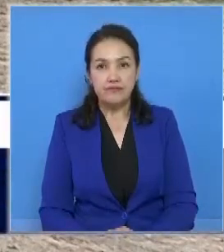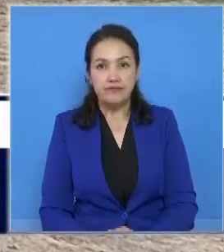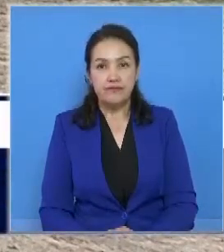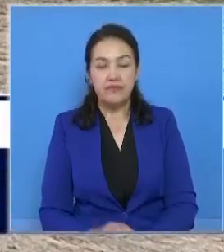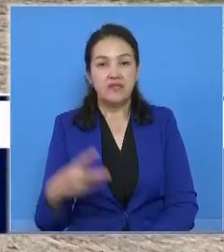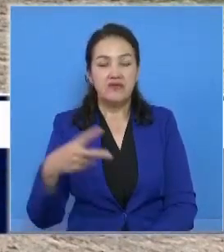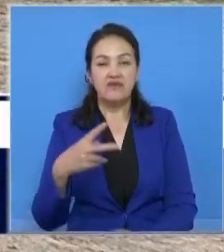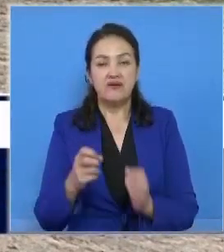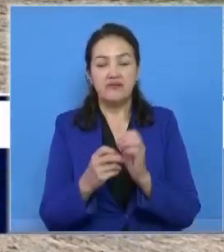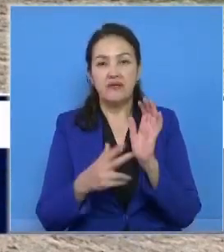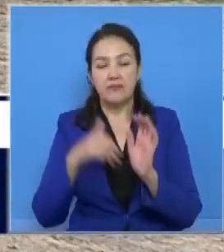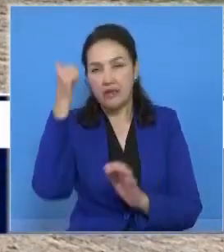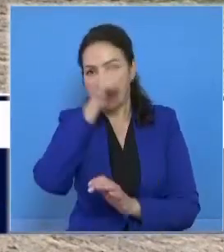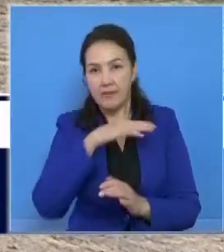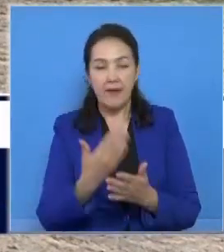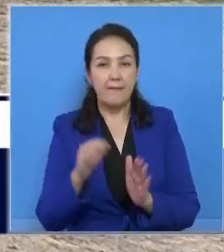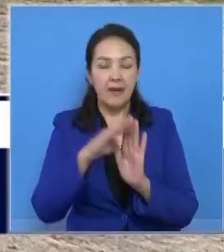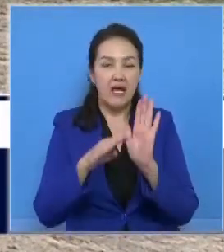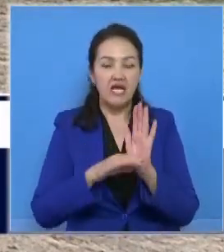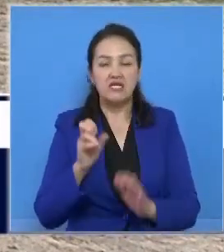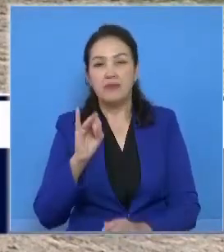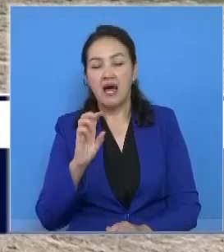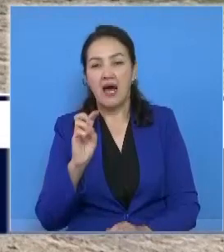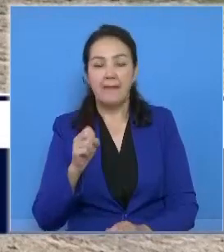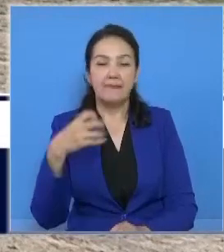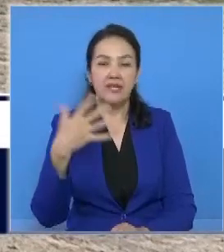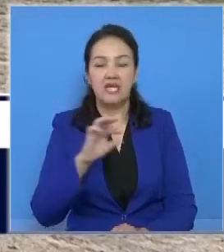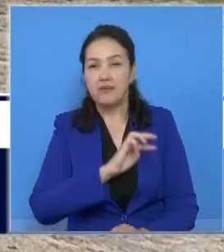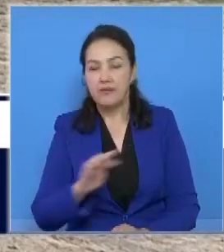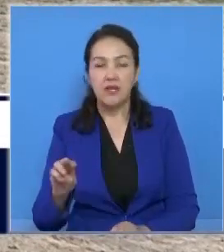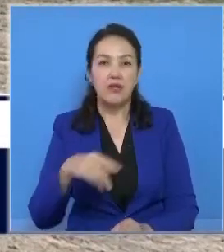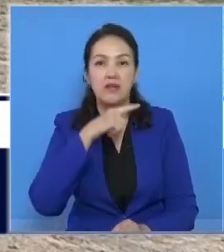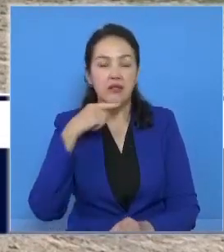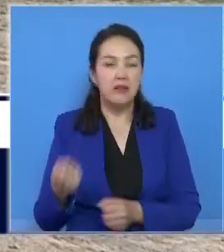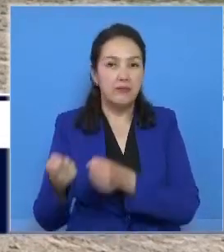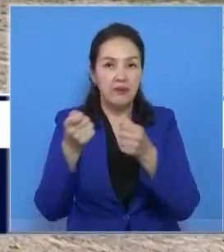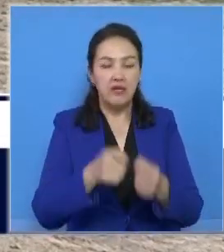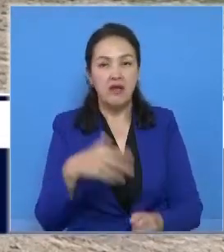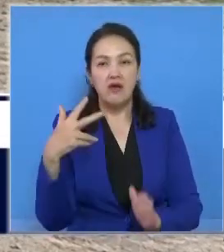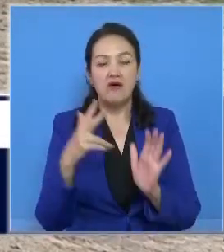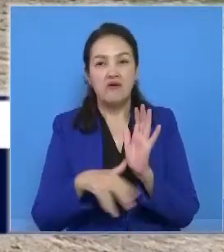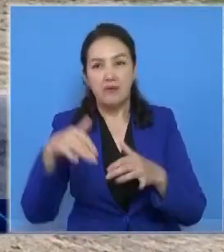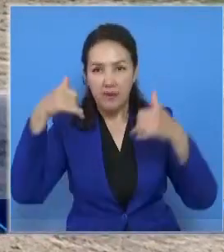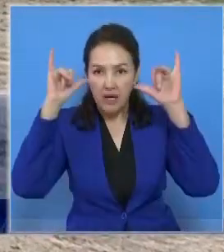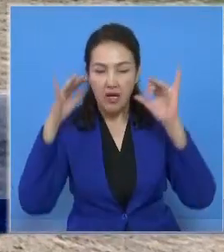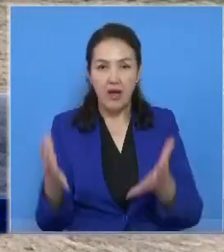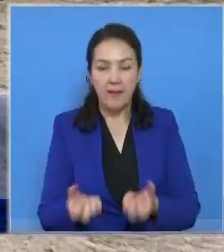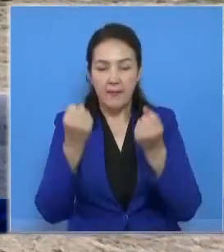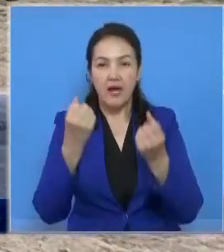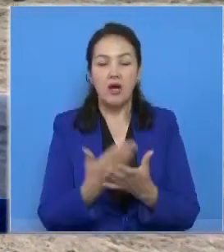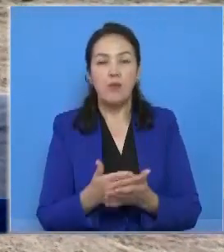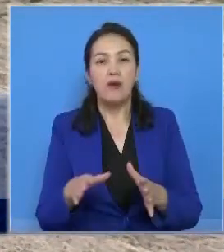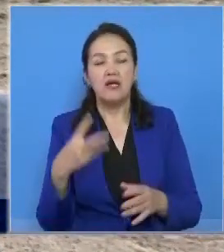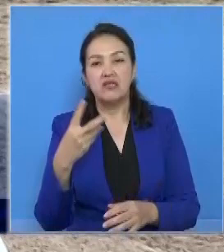В 2018 году в рамках программы «Сыбага» на 50 миллионов тенге из России я привез 80 голов коров. При поддержке